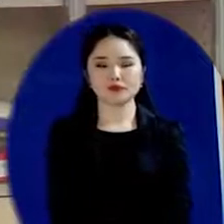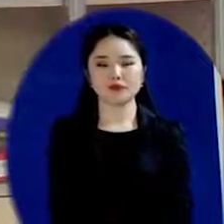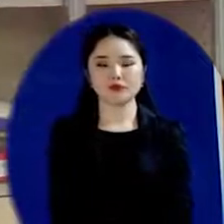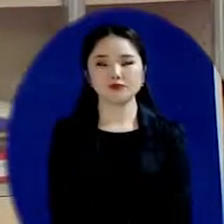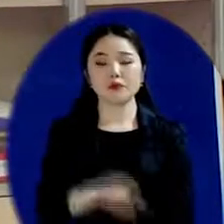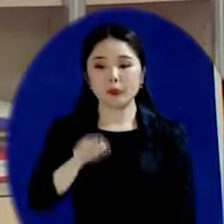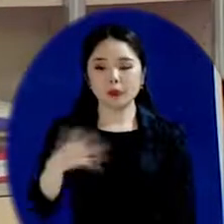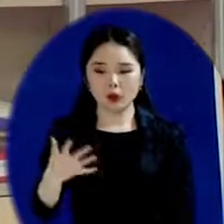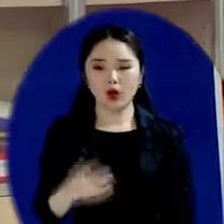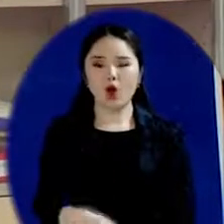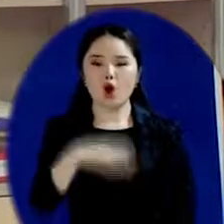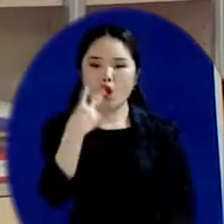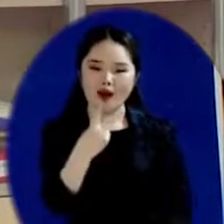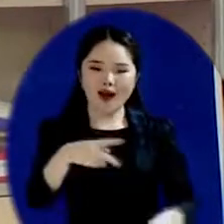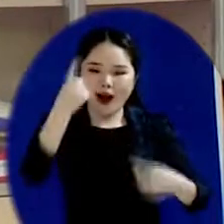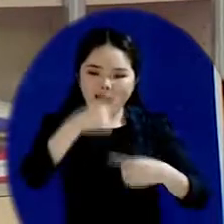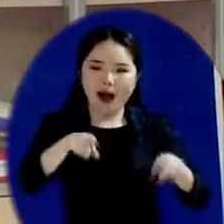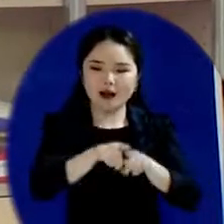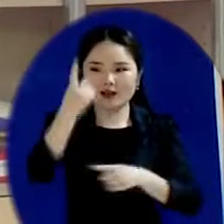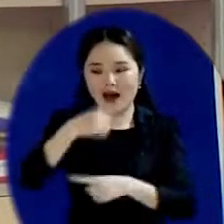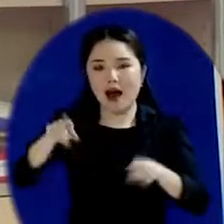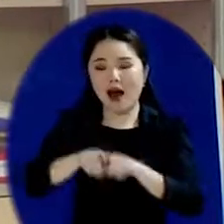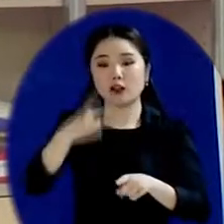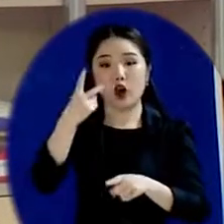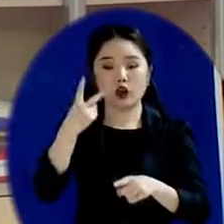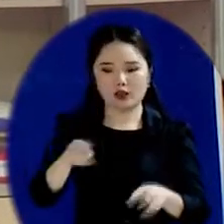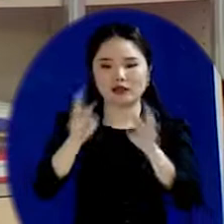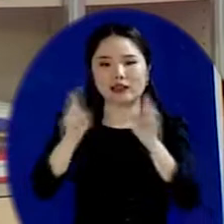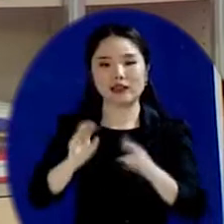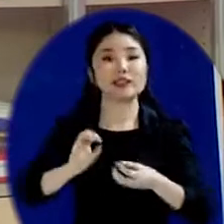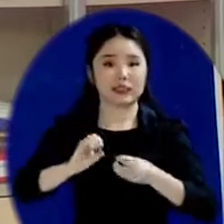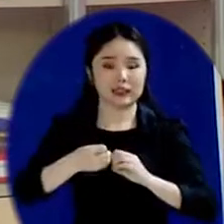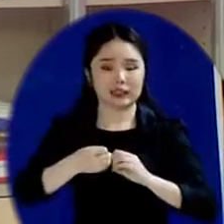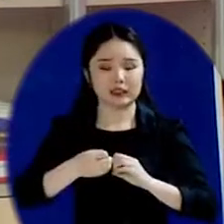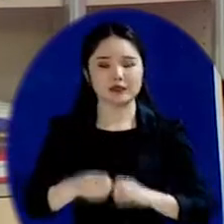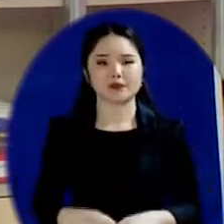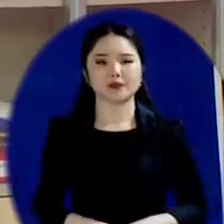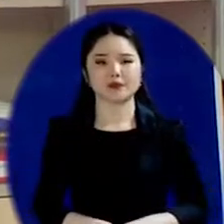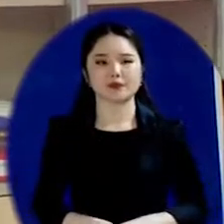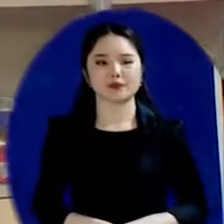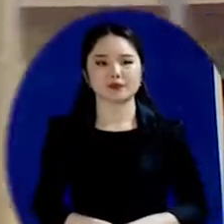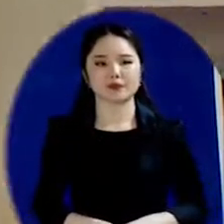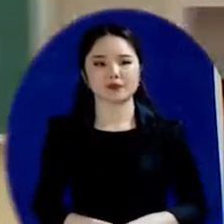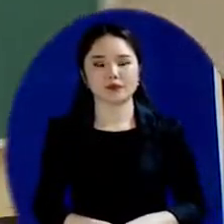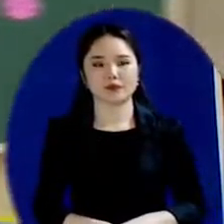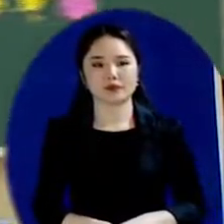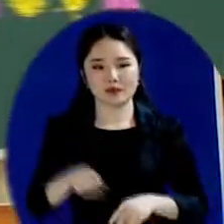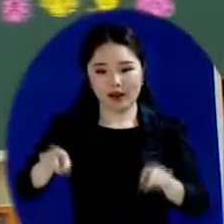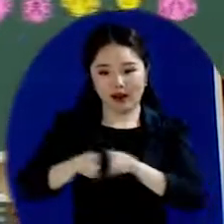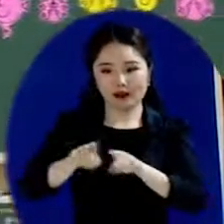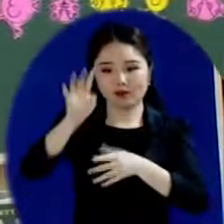бүгдээрээ хоёр шинжээр нь ангилж ялгая. За энэ өгснөхтэйг ийм